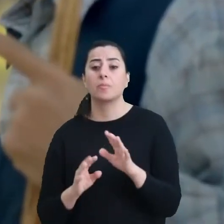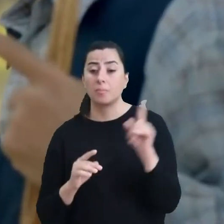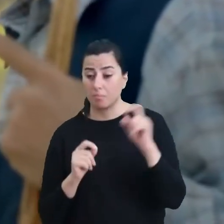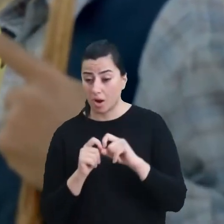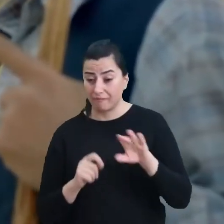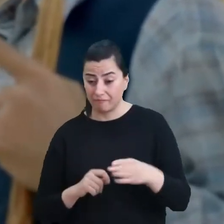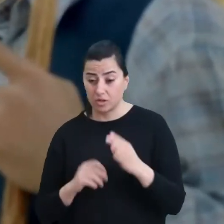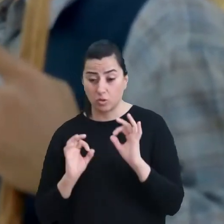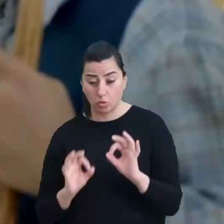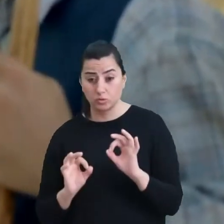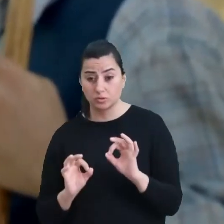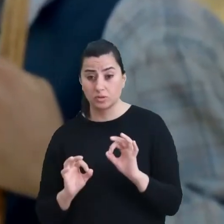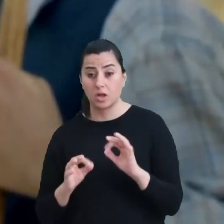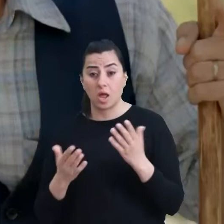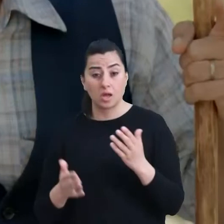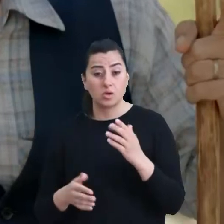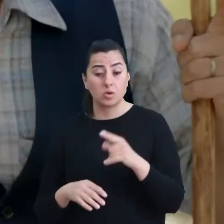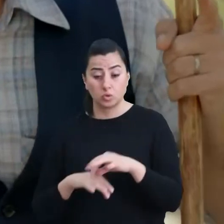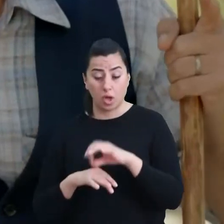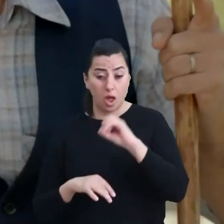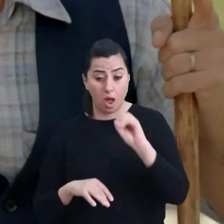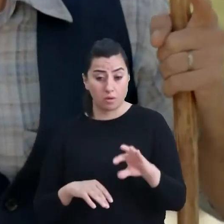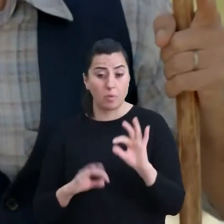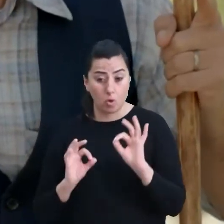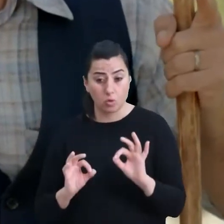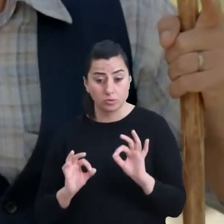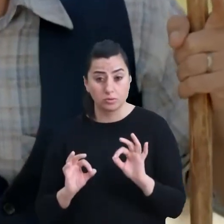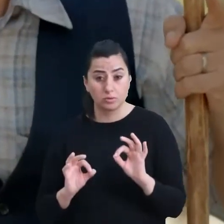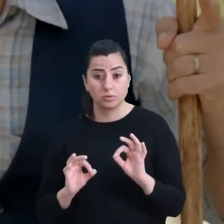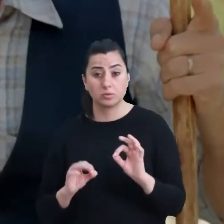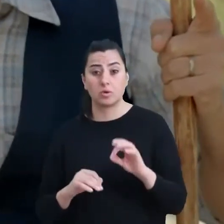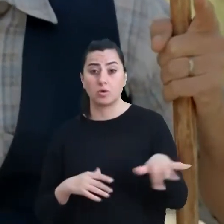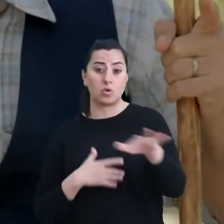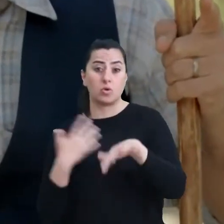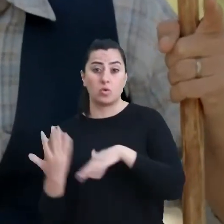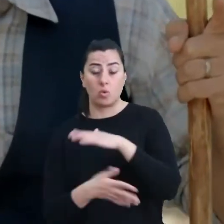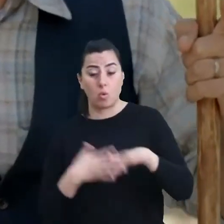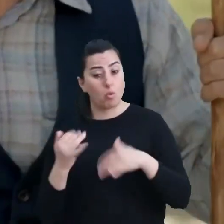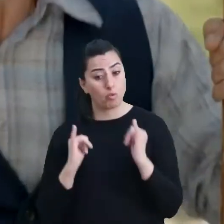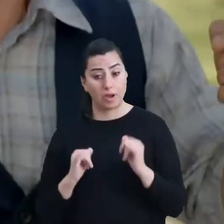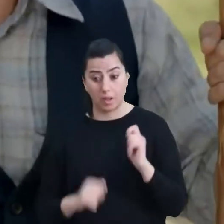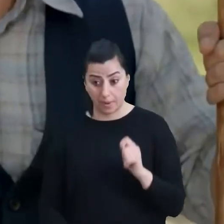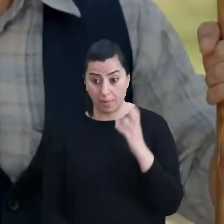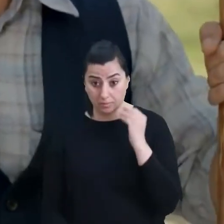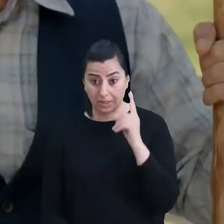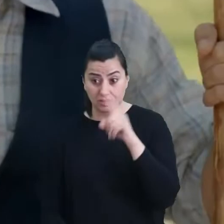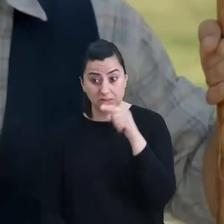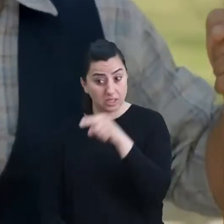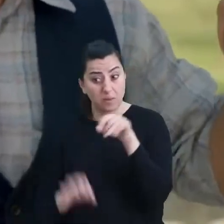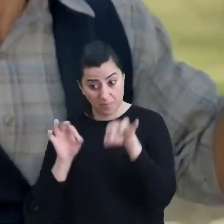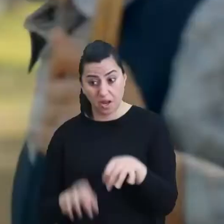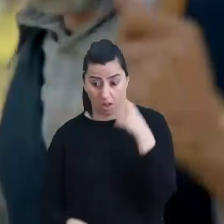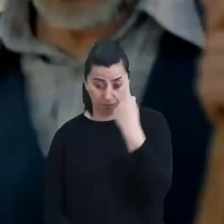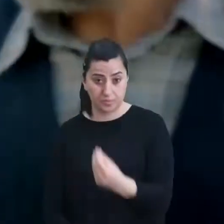Bahri'den vazgeçmeye kakarsa, eğer yüzüğü atmağa matmağa kakarsa, ortalığı ayağa kaldırırım ona göre. Önce senden başlarım,